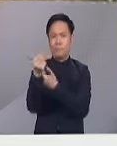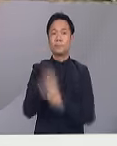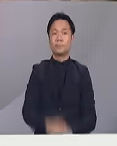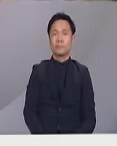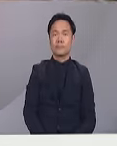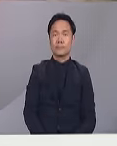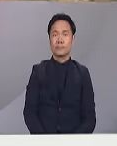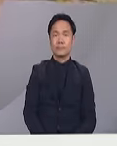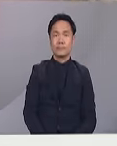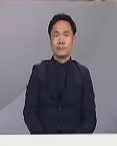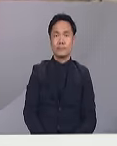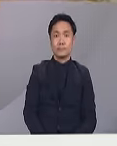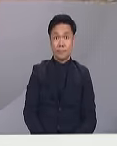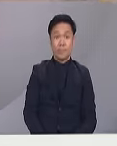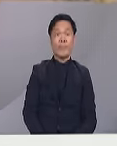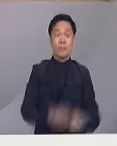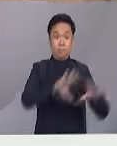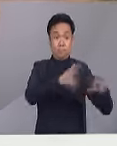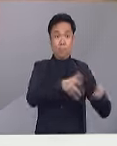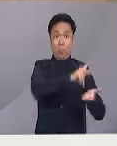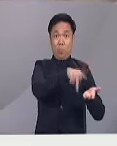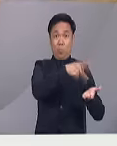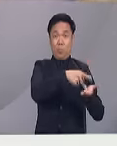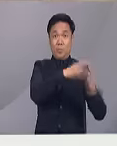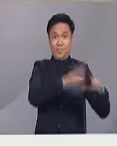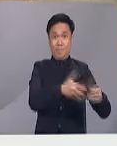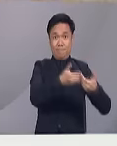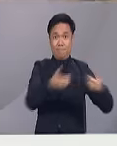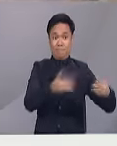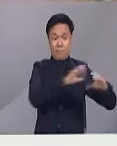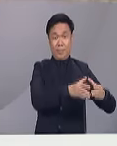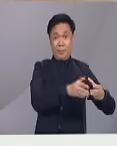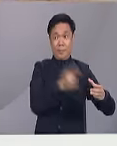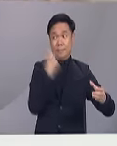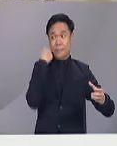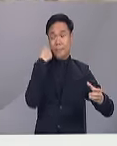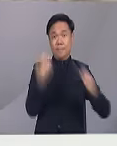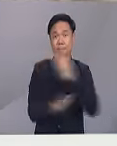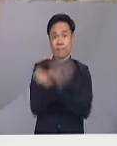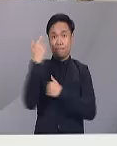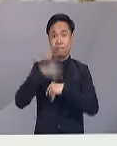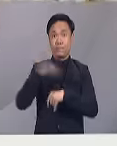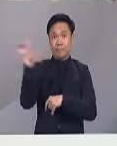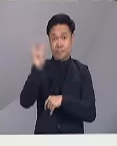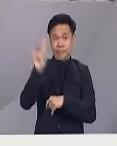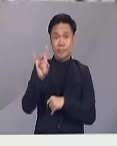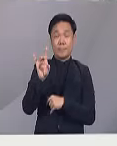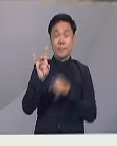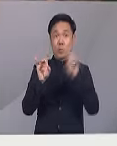Mengenai pengurusan pusat kuarantin, sehingga jam 8 pagi 23